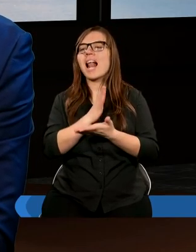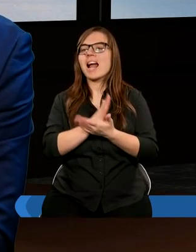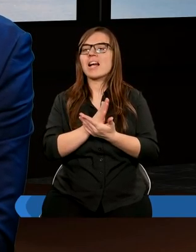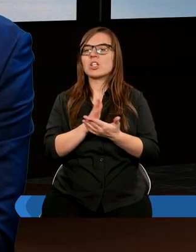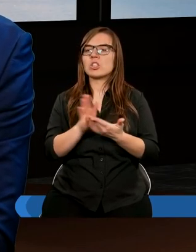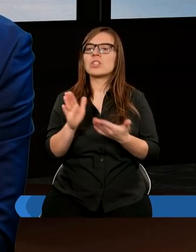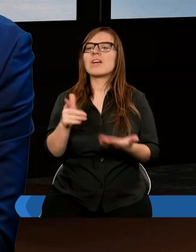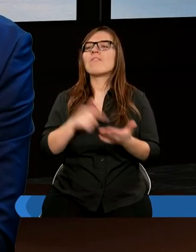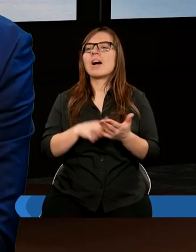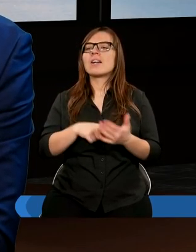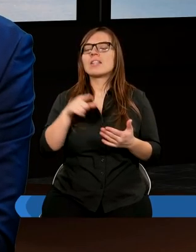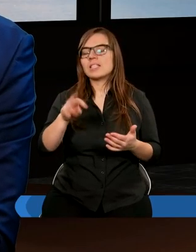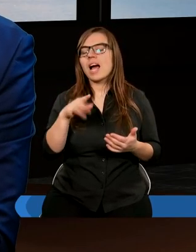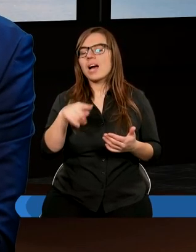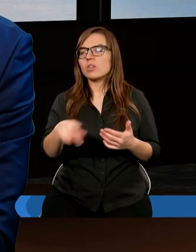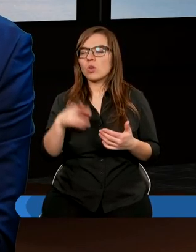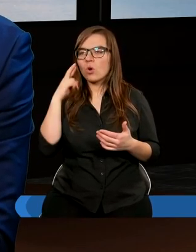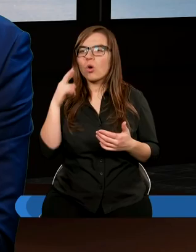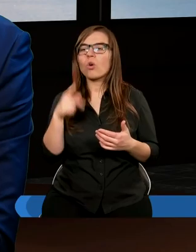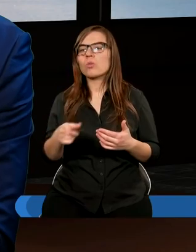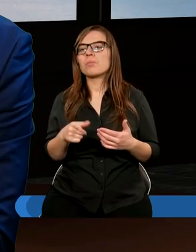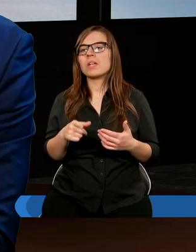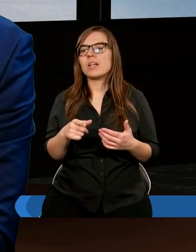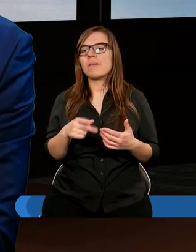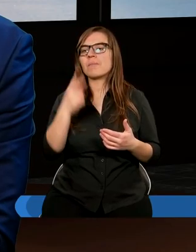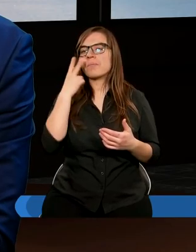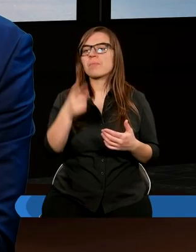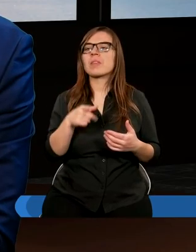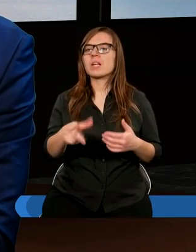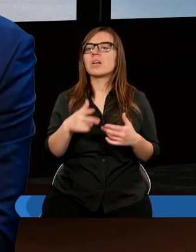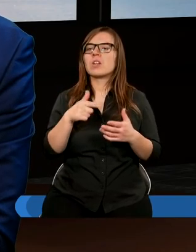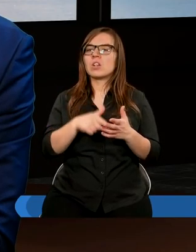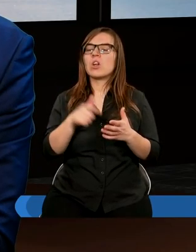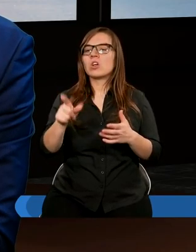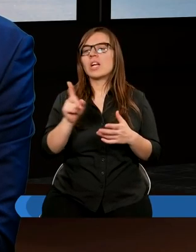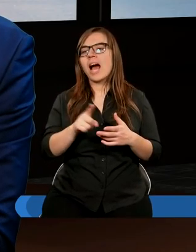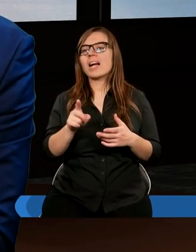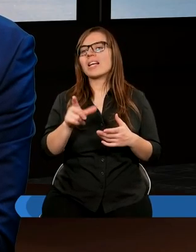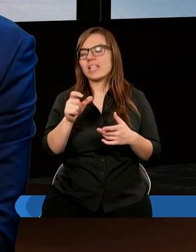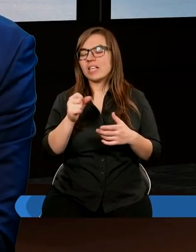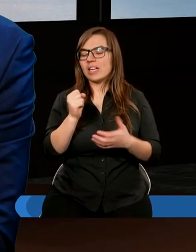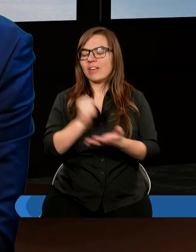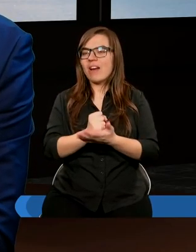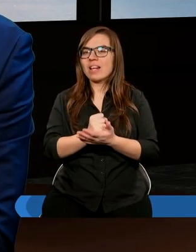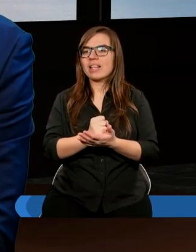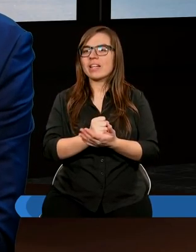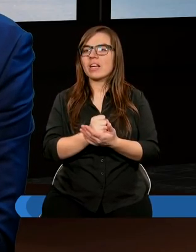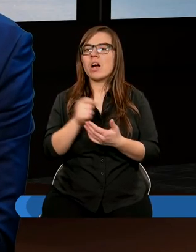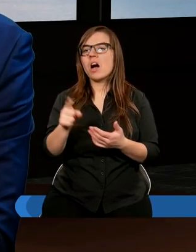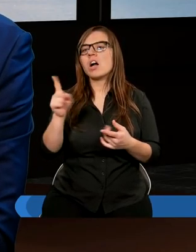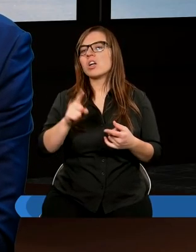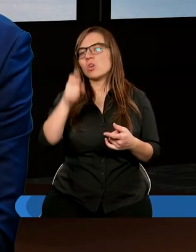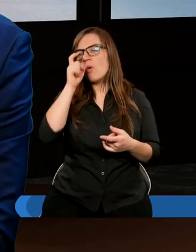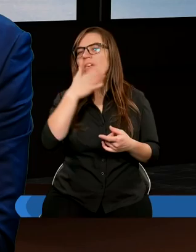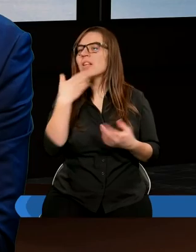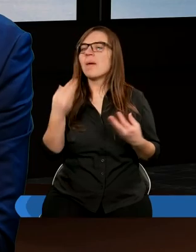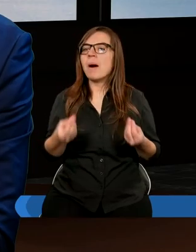I właśnie tak też rozumiem potem jak z innych tekstów i bliny pokazane jest, że to jest właśnie przekleństwo, kiedy człowiek nie ma